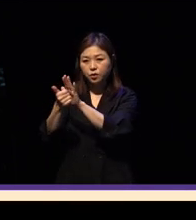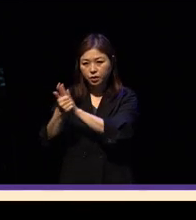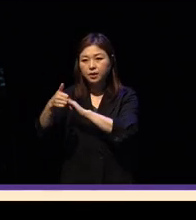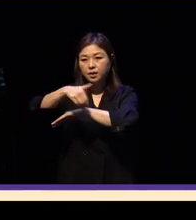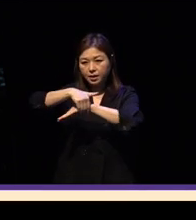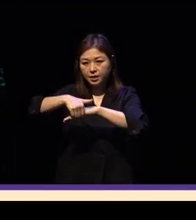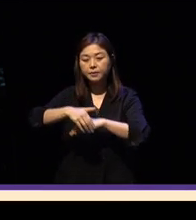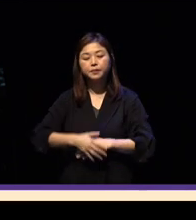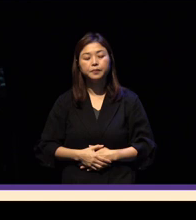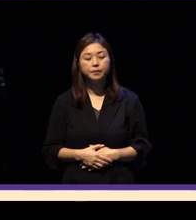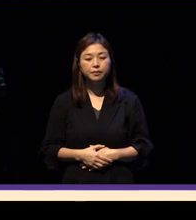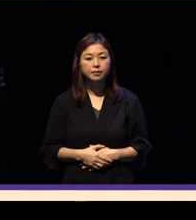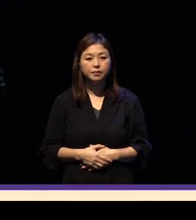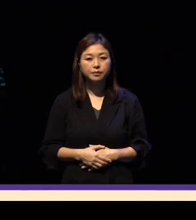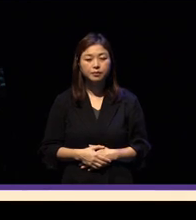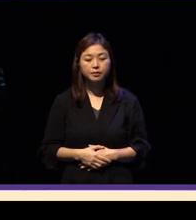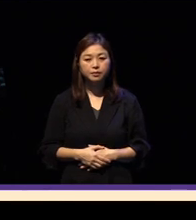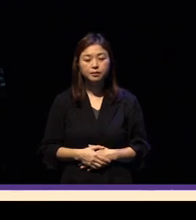예정입니다